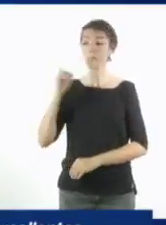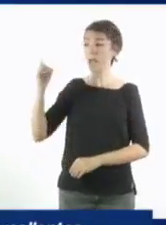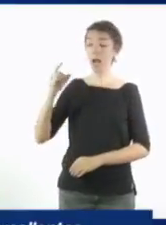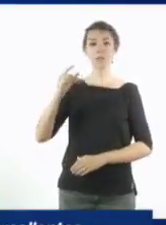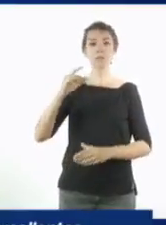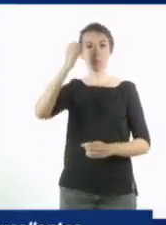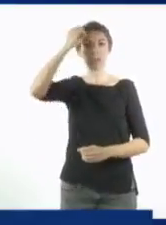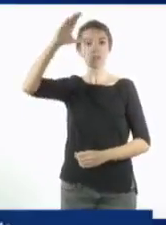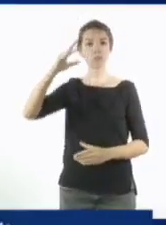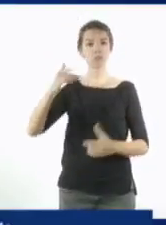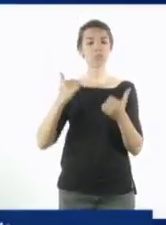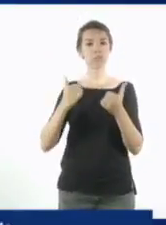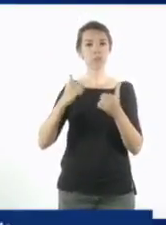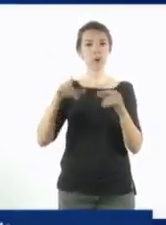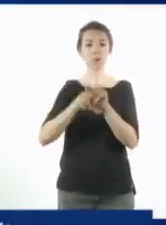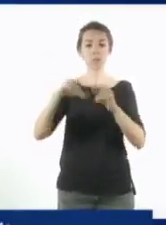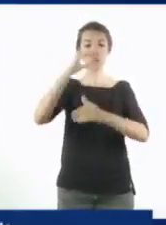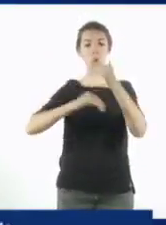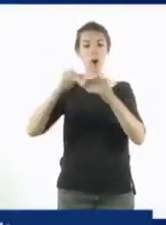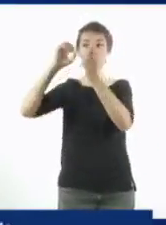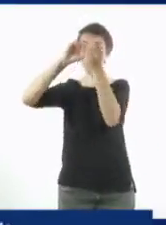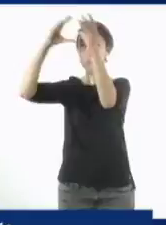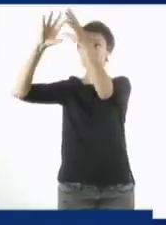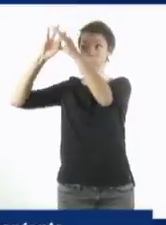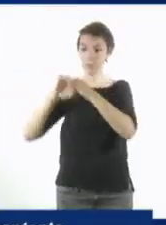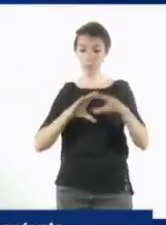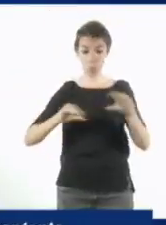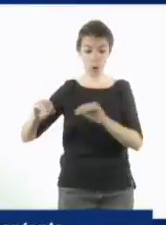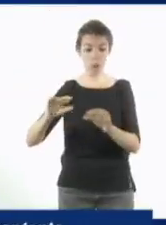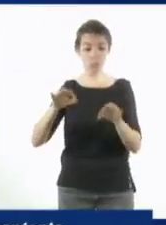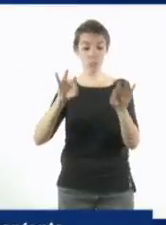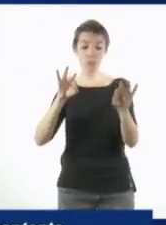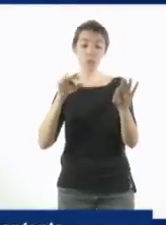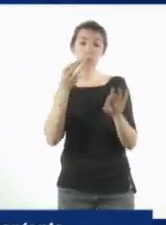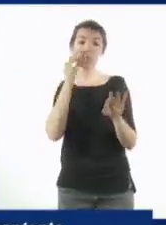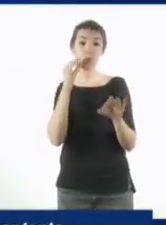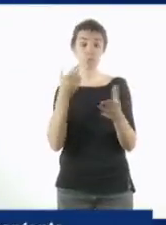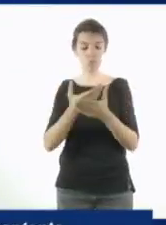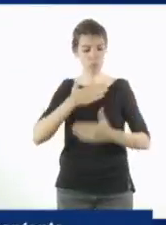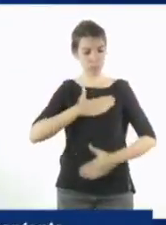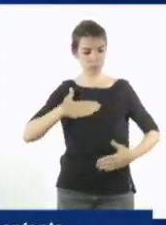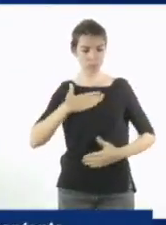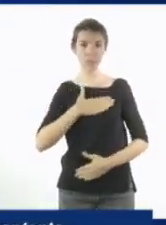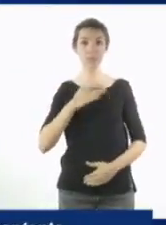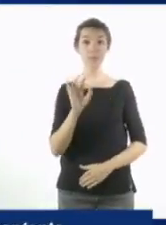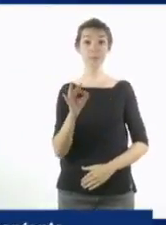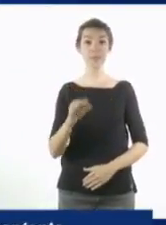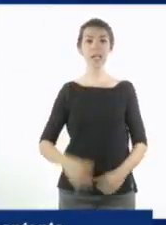tel qu'on l'avait prévu à quelques petits ajustements prêts. Mais oui, nous sommes très contents. Si on fait